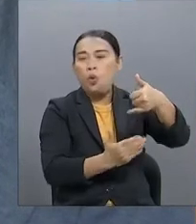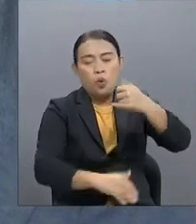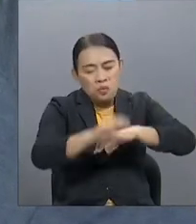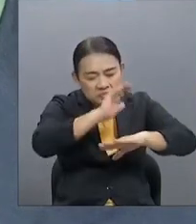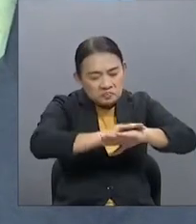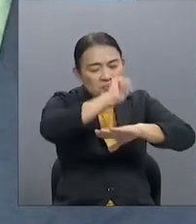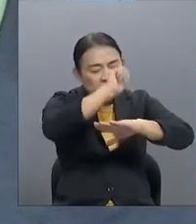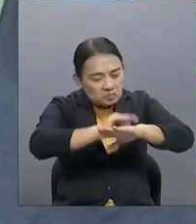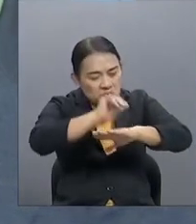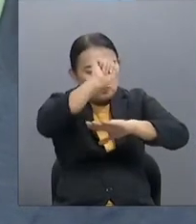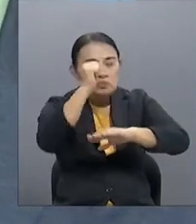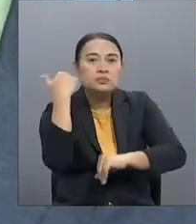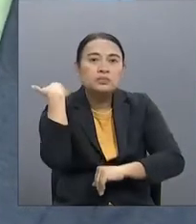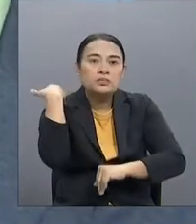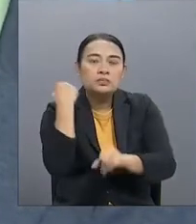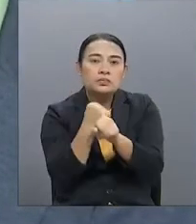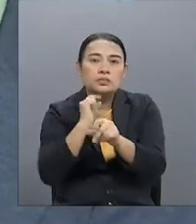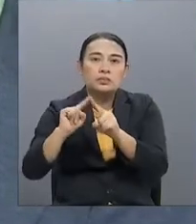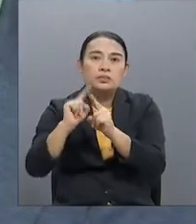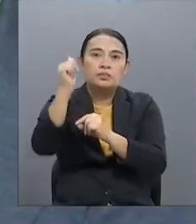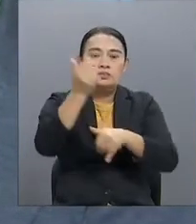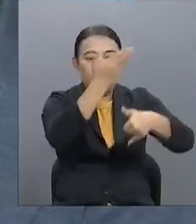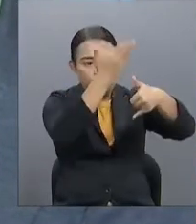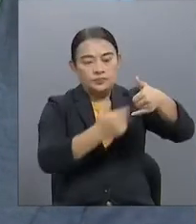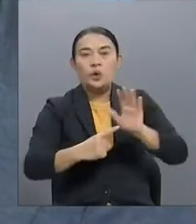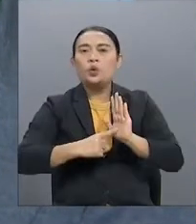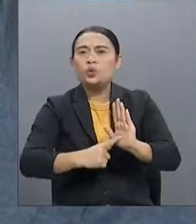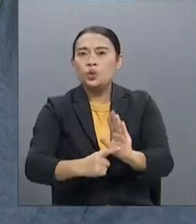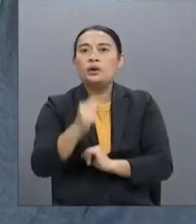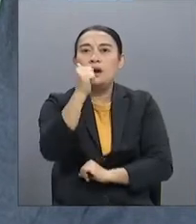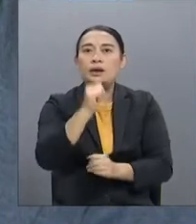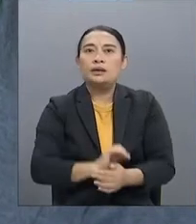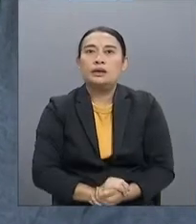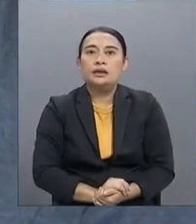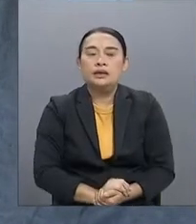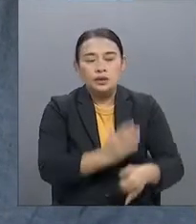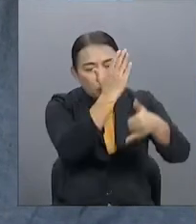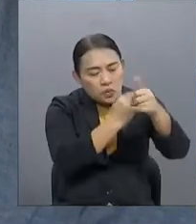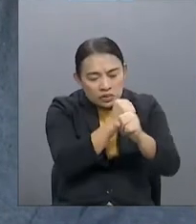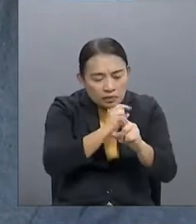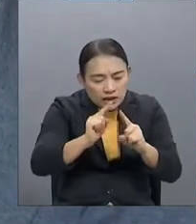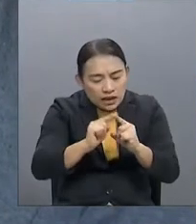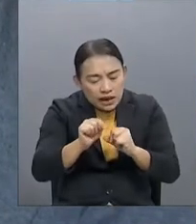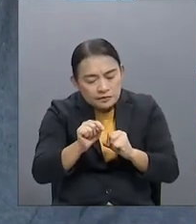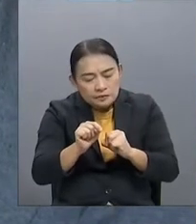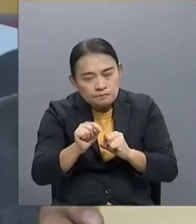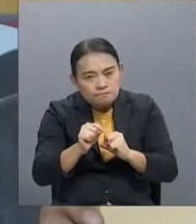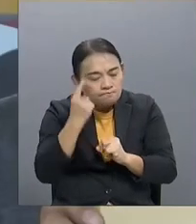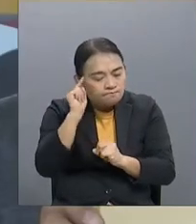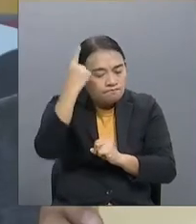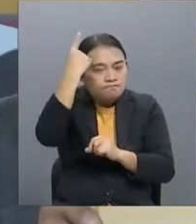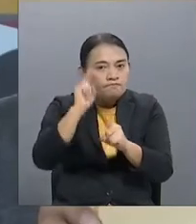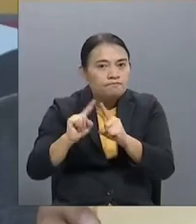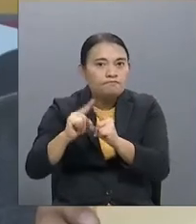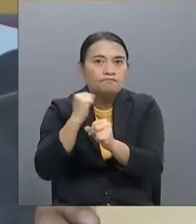ๆเลยอ่ะอย่างที่บอกอ่ะคือน่าจะเป็นตัวอย่างที่ดีเลยคือทำโดยที่ไม่เกี่ยงงอนนะฮะใช้ความคิดสร้างสรรค์ ซึ่ง